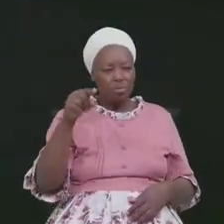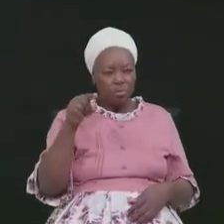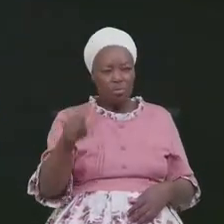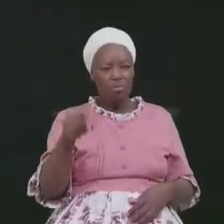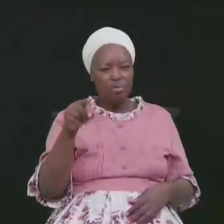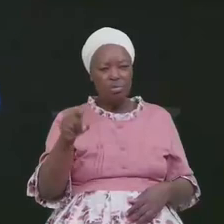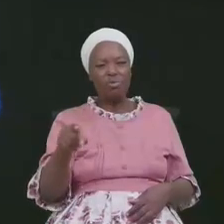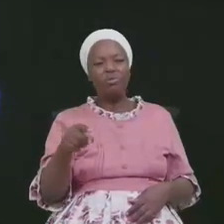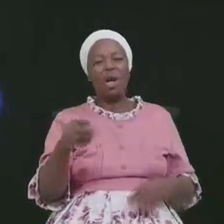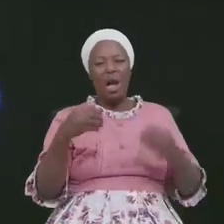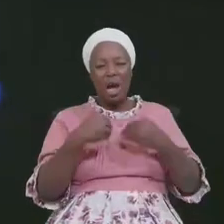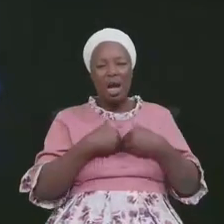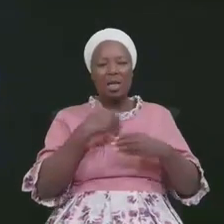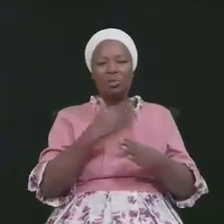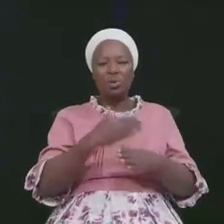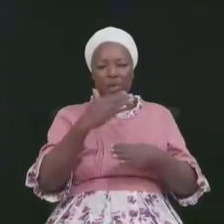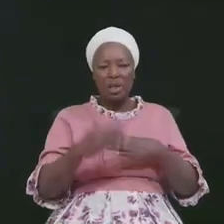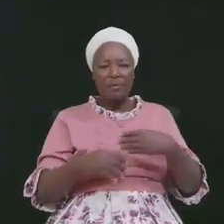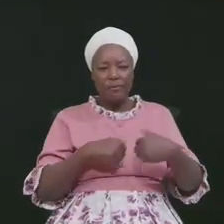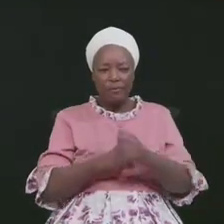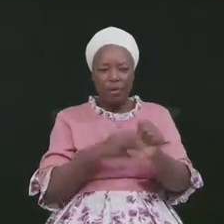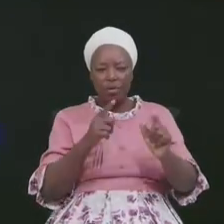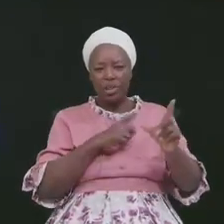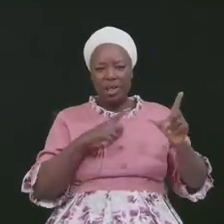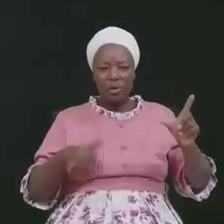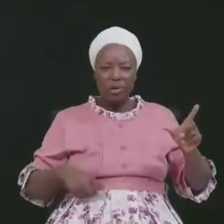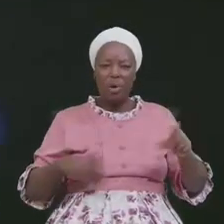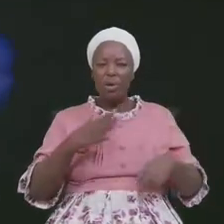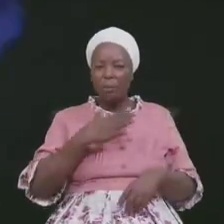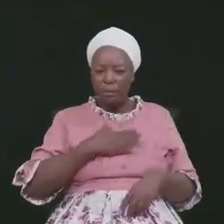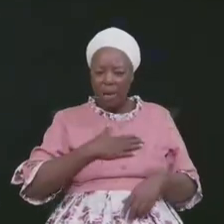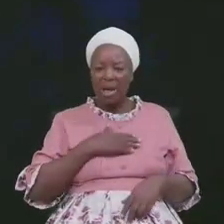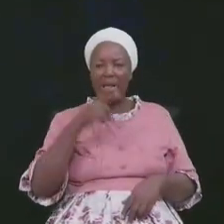de l'Éternel, mon Dieu.